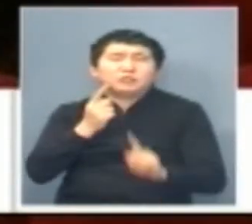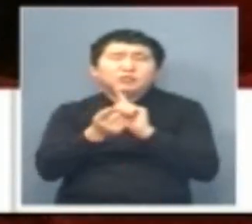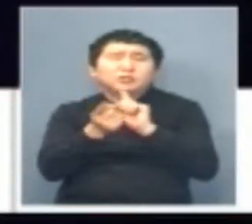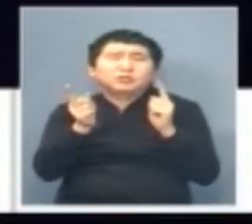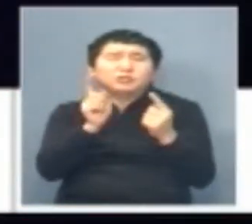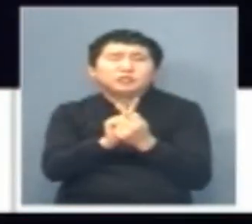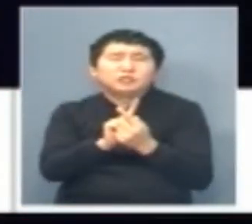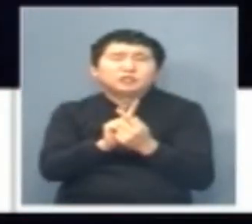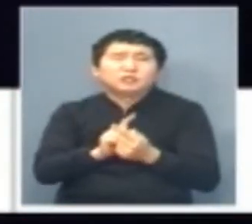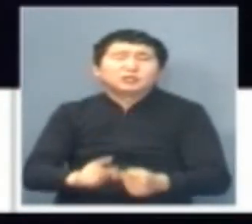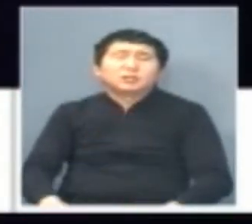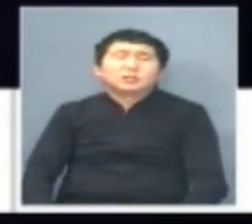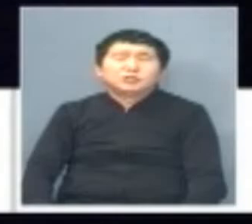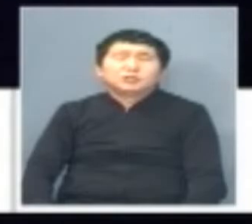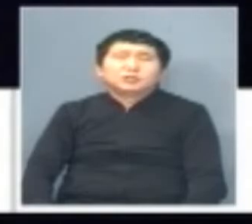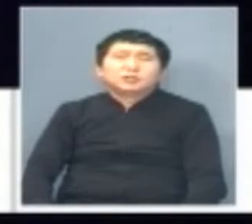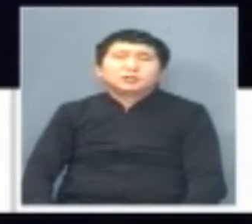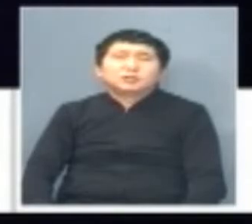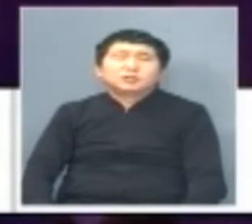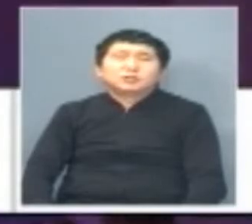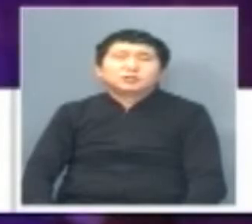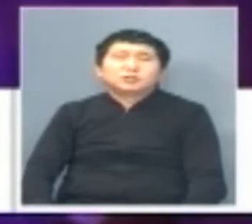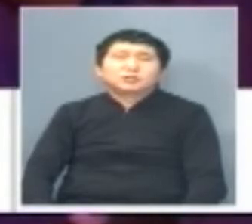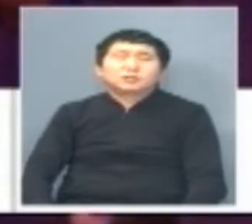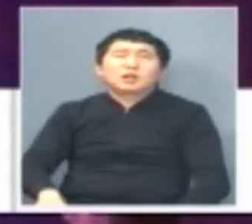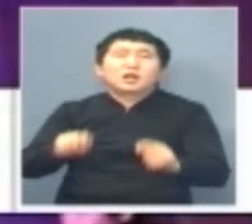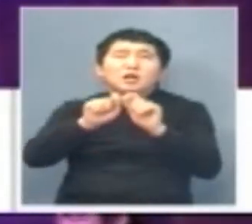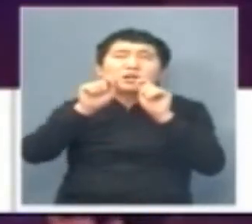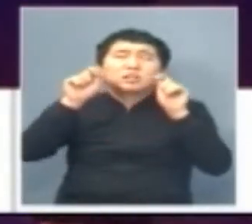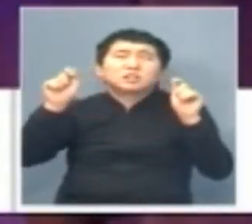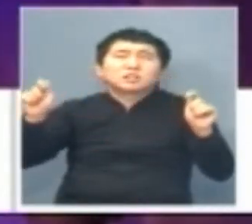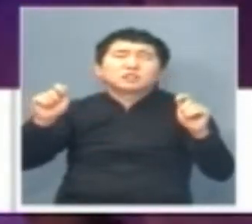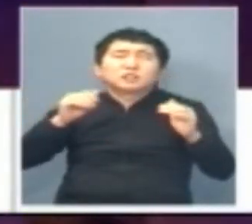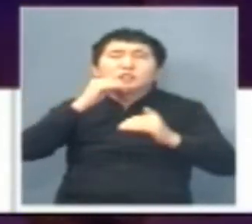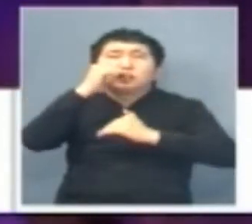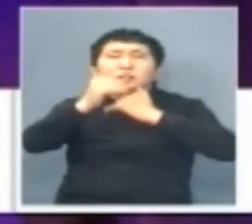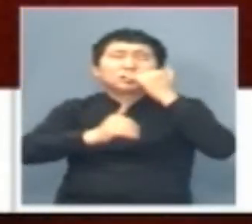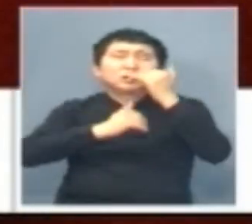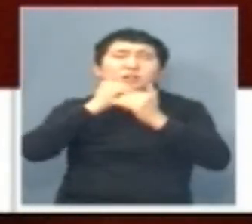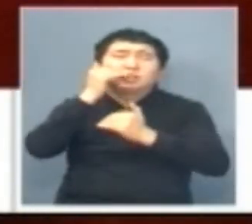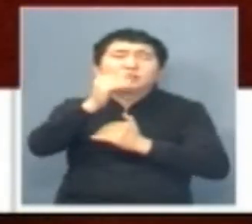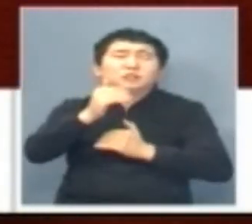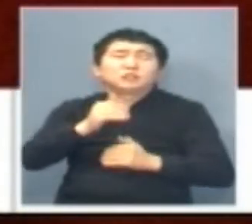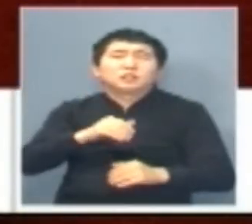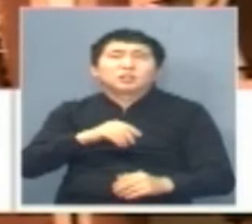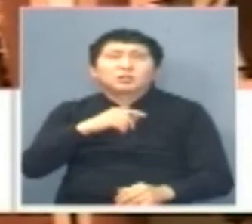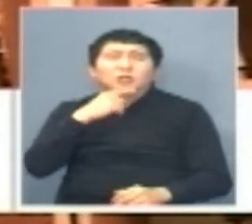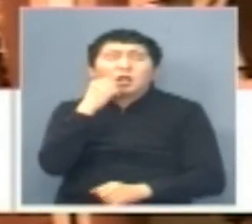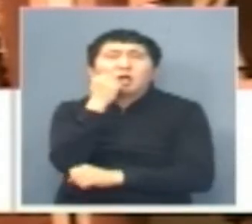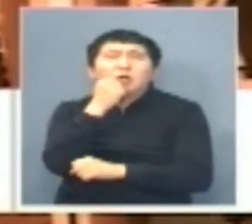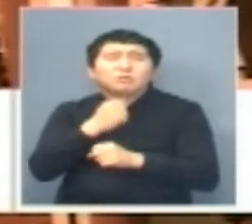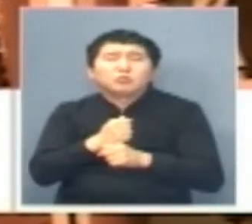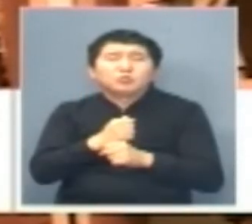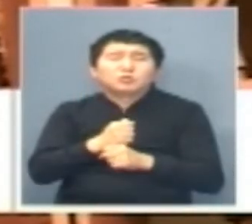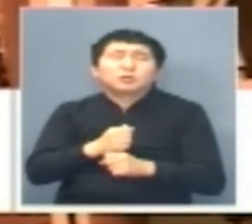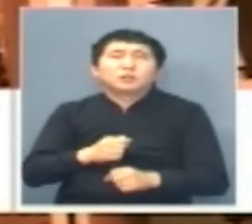астам нұсқасы бар делінеді. Сондай ақ салтанатты шара барысында өнерде жетістіктерге жетіп белсенділік танытқан қызметкерлер қала әкімінің,